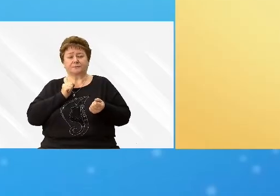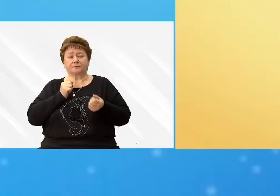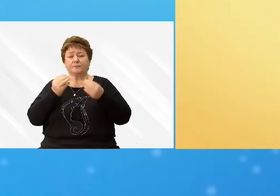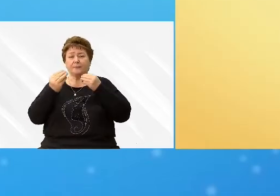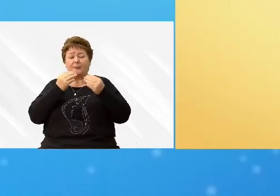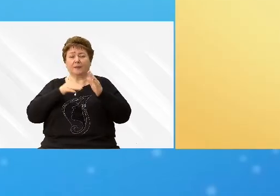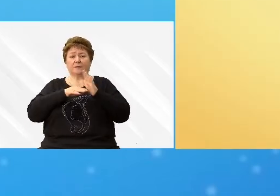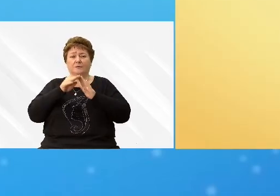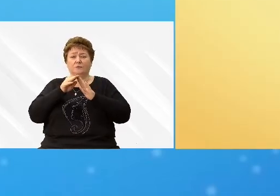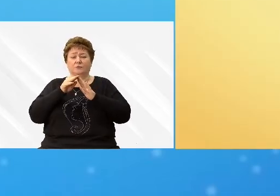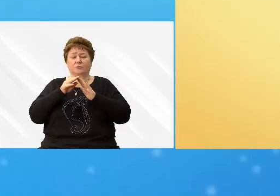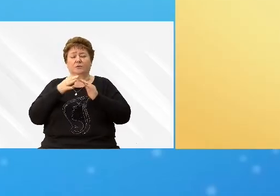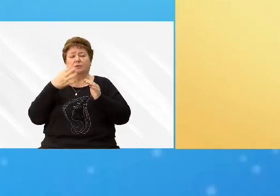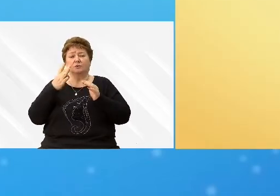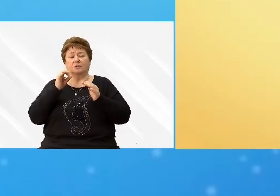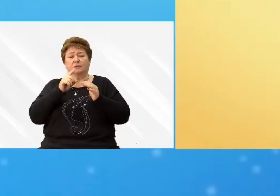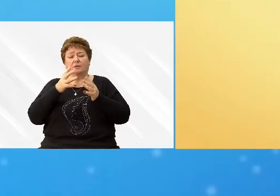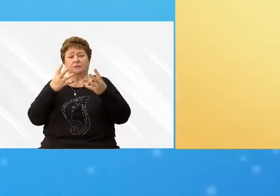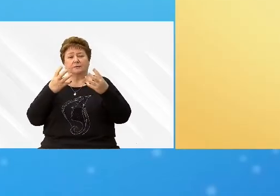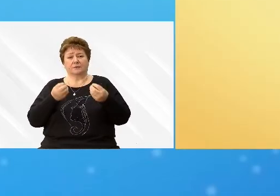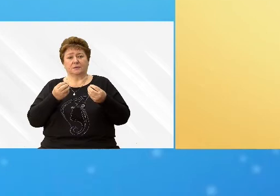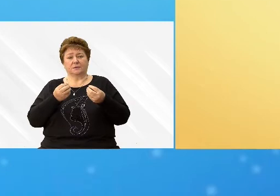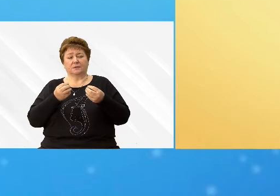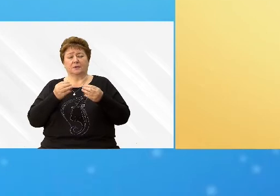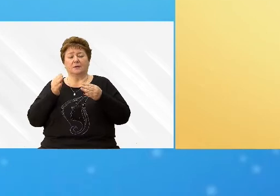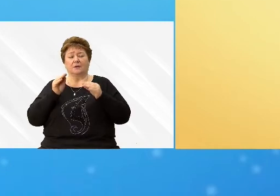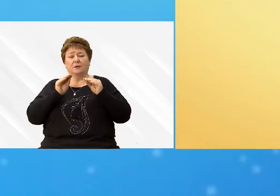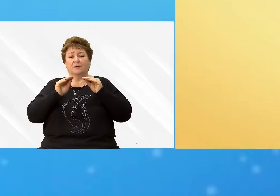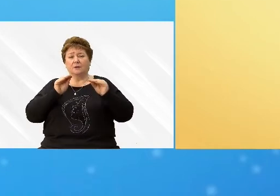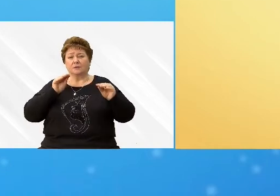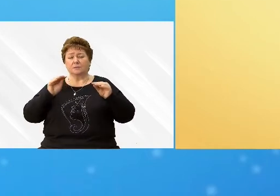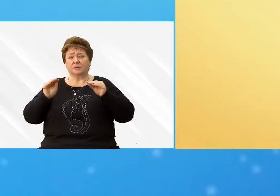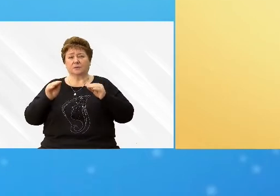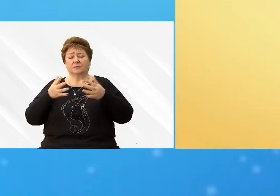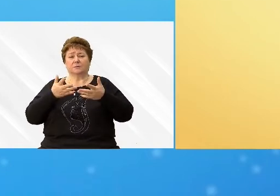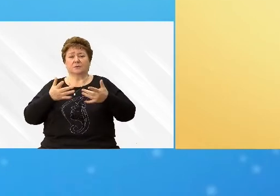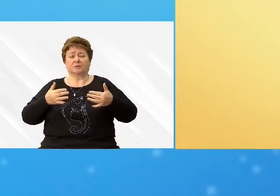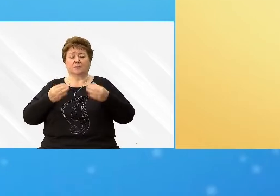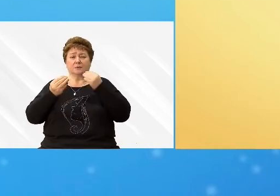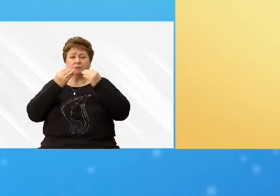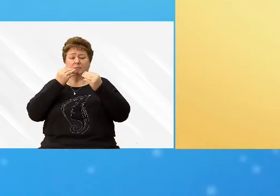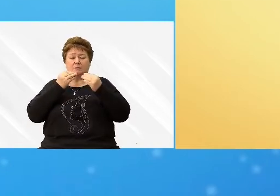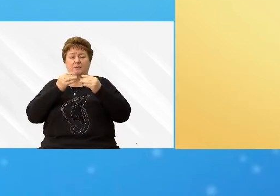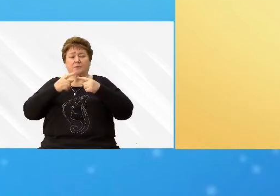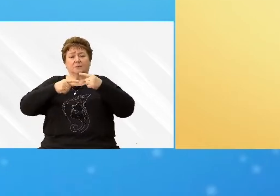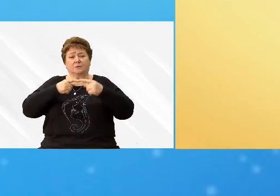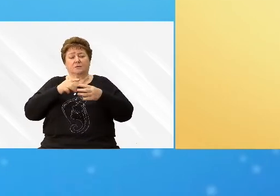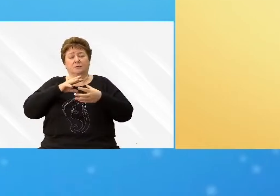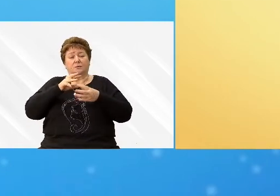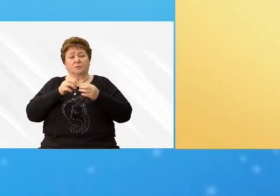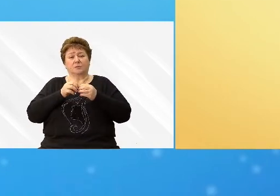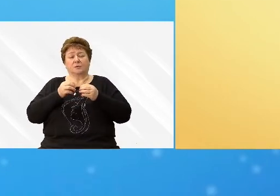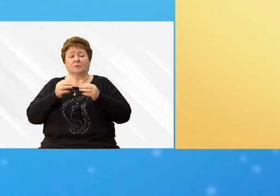питаться лучше четыре раза в день распределяя потребление пищи следующим образом